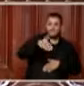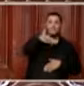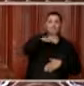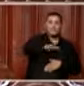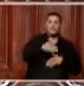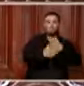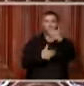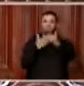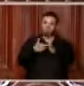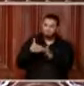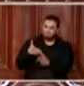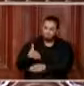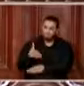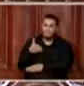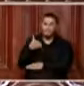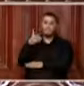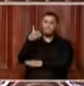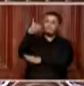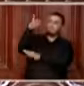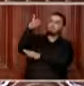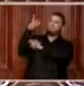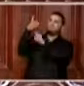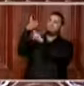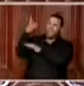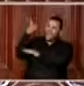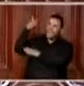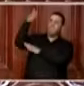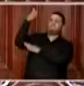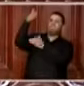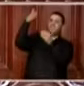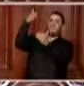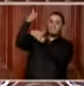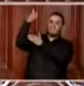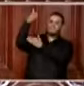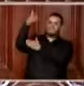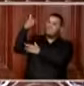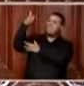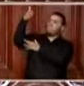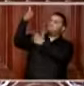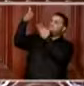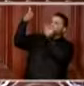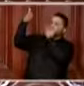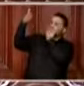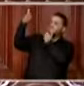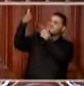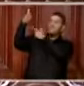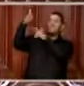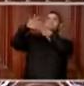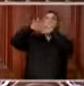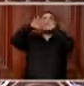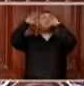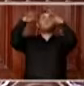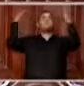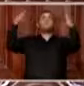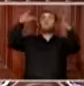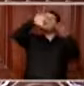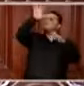لترفعها أعلى وأعلى تحت كل سماء،